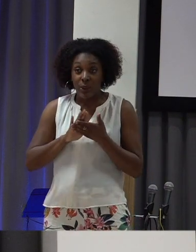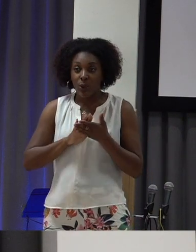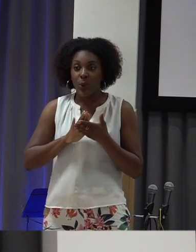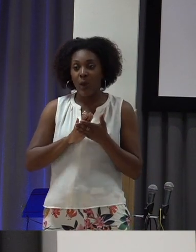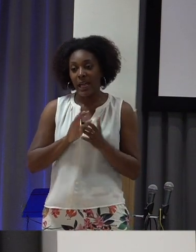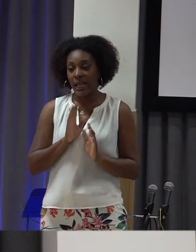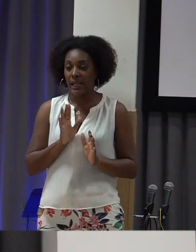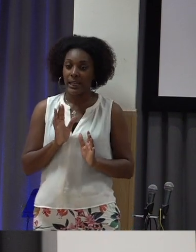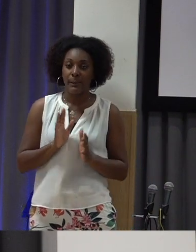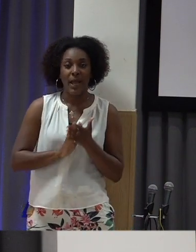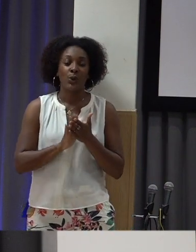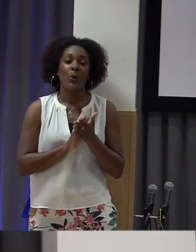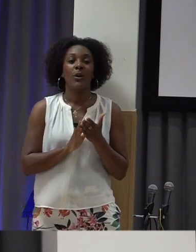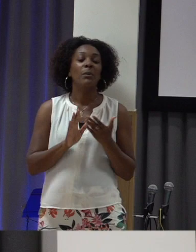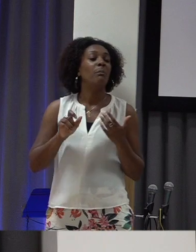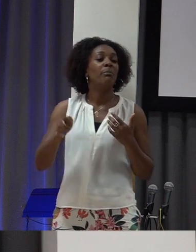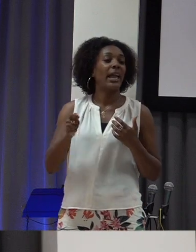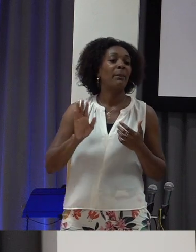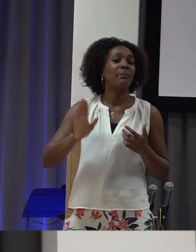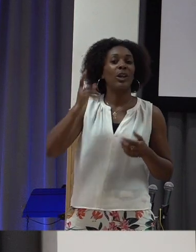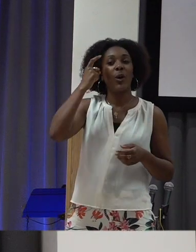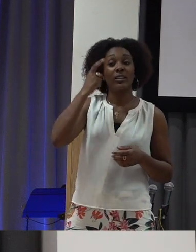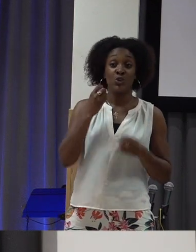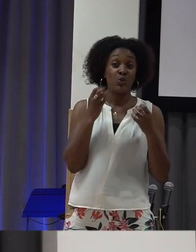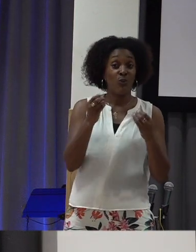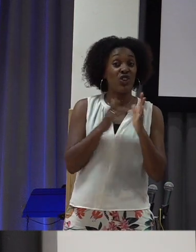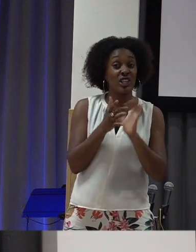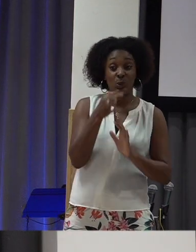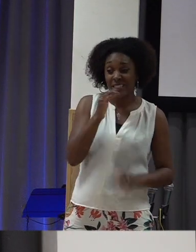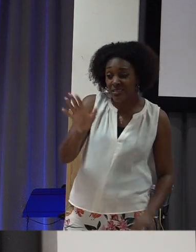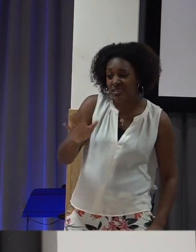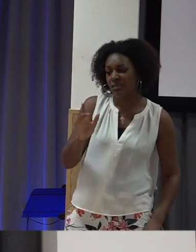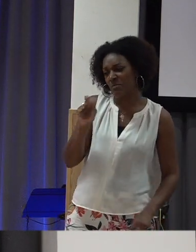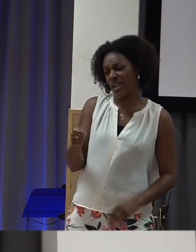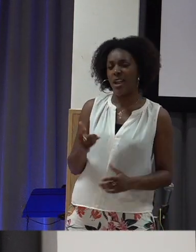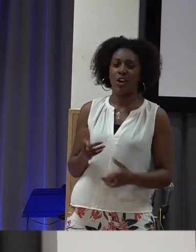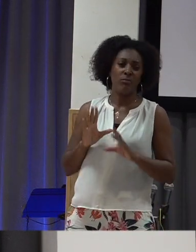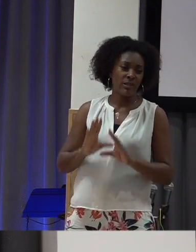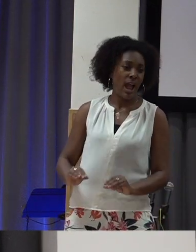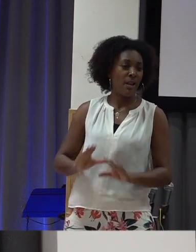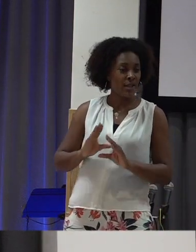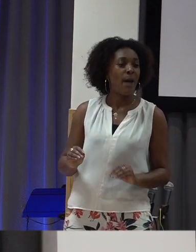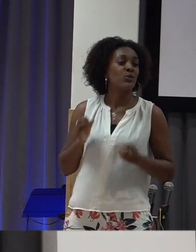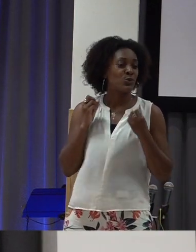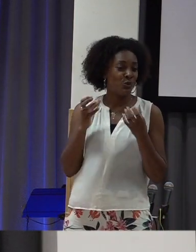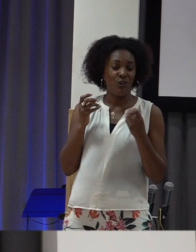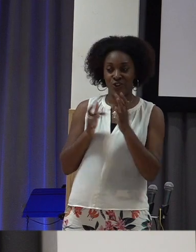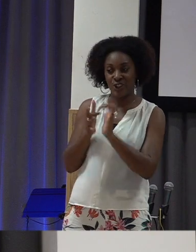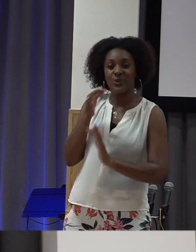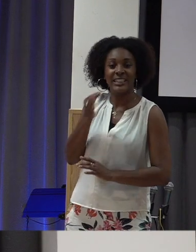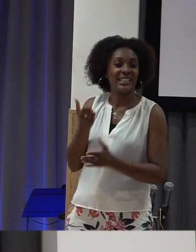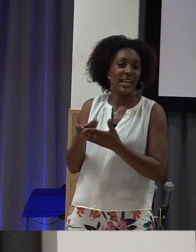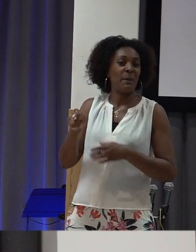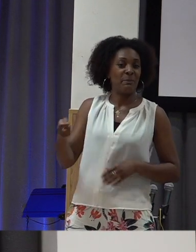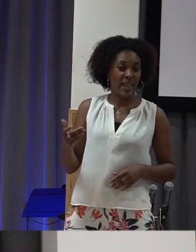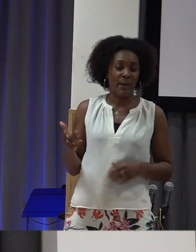c'est pas normal ce que j'ai dit ». Et Jésus le reprend parfois. Alors donc, Si nous commettons de telles choses que je viens d'énumérer